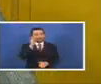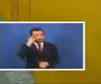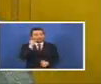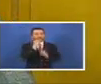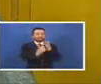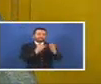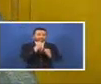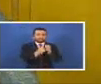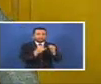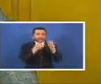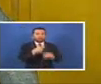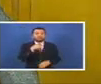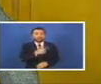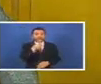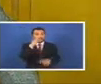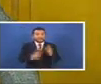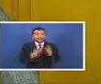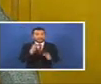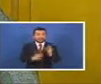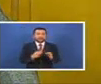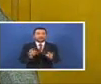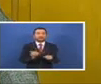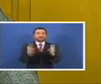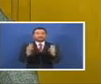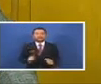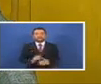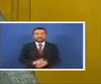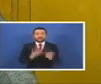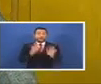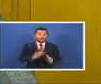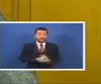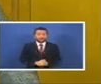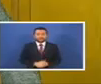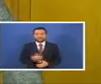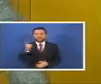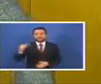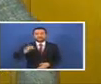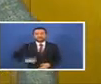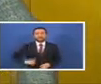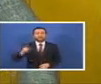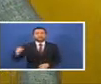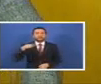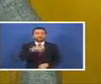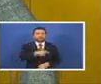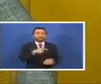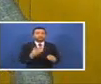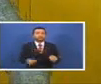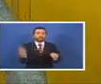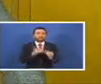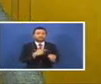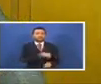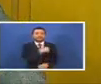eleştirerek bu denetleme faaliyetimizi yapmışız. Ama savcılık bunun dozuna